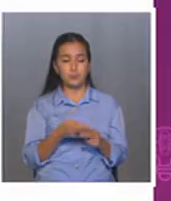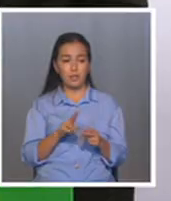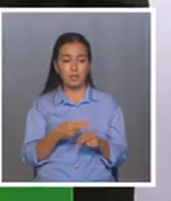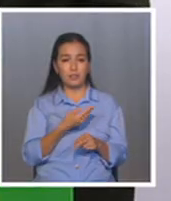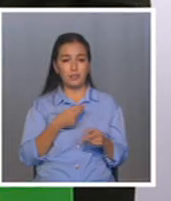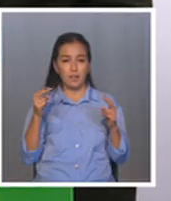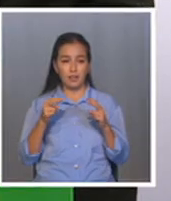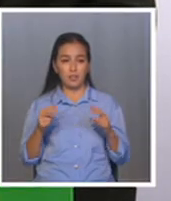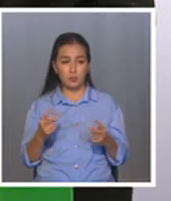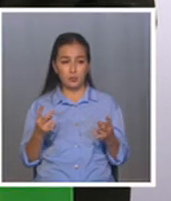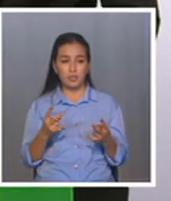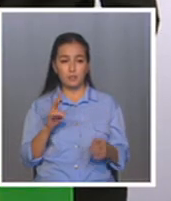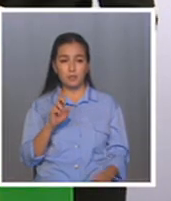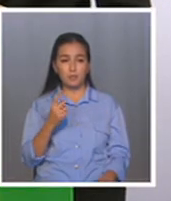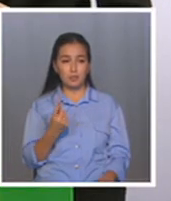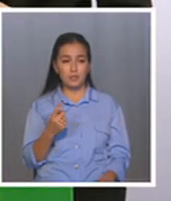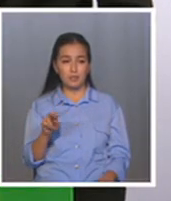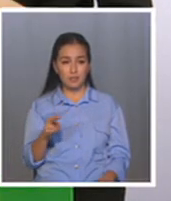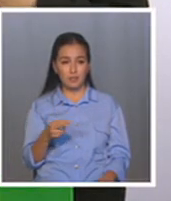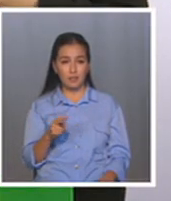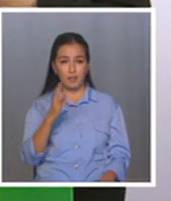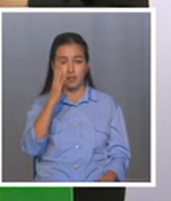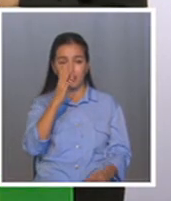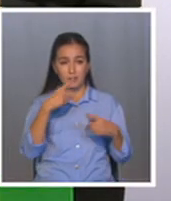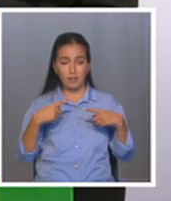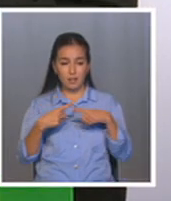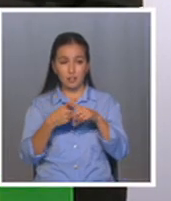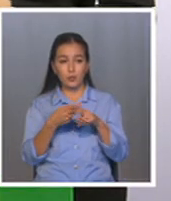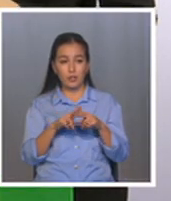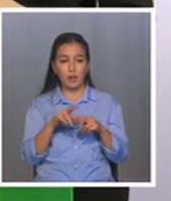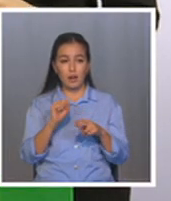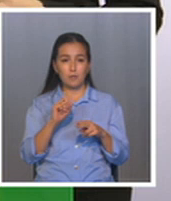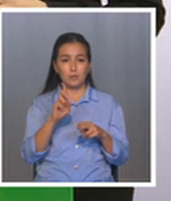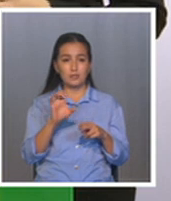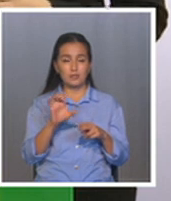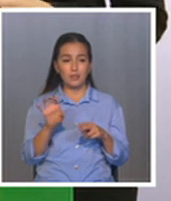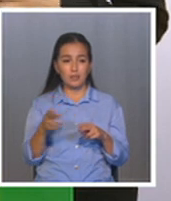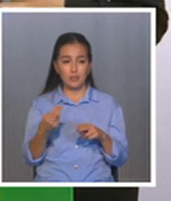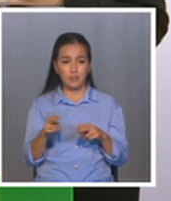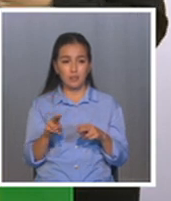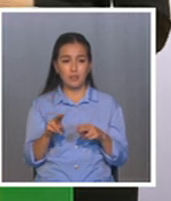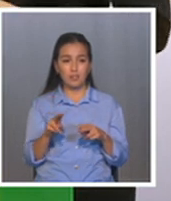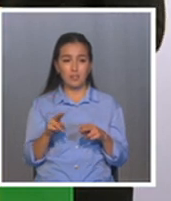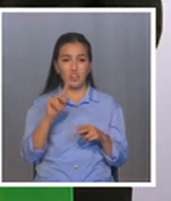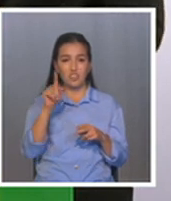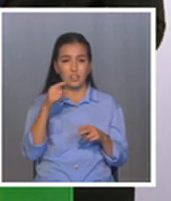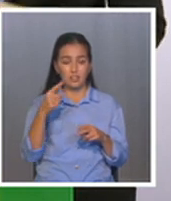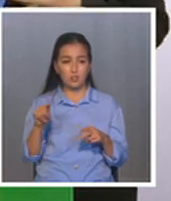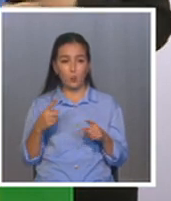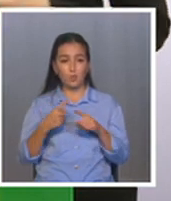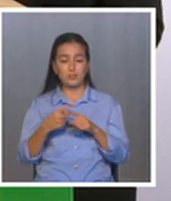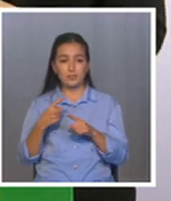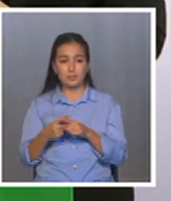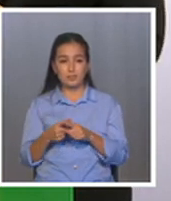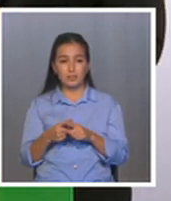керек. Б1, Д диагоналі осы А, Б, С, Д-ның квадраттарының қосындысының